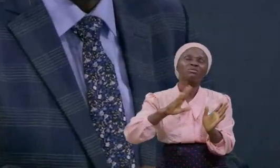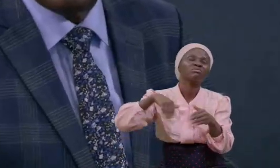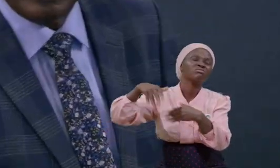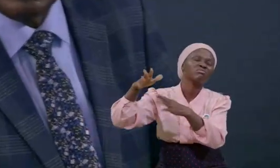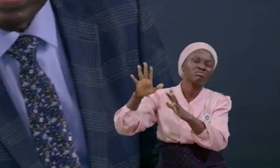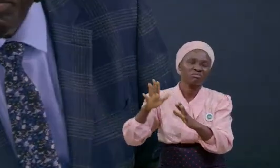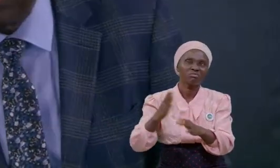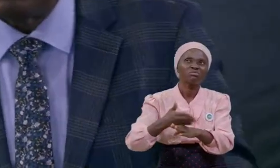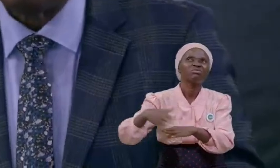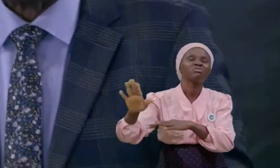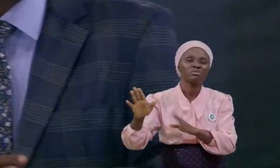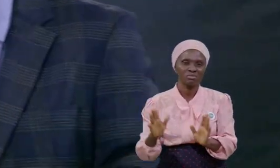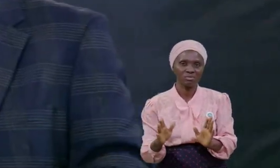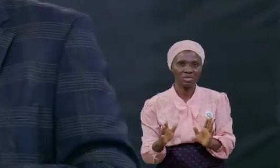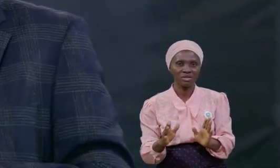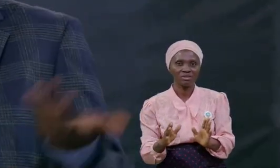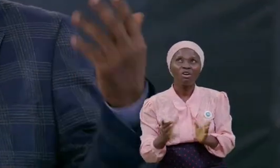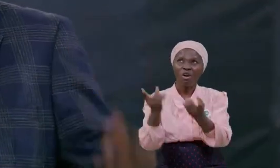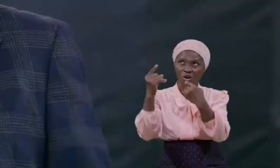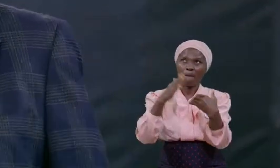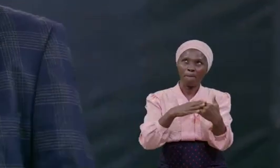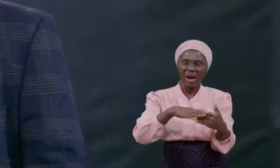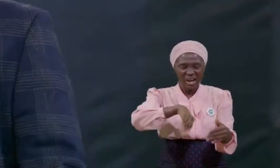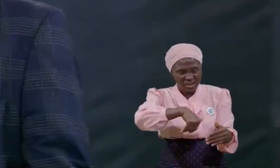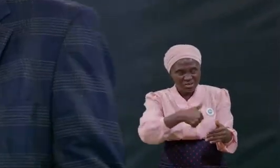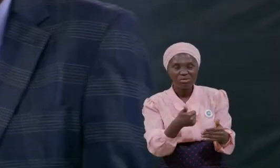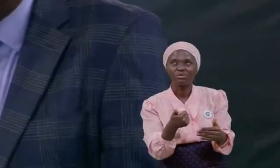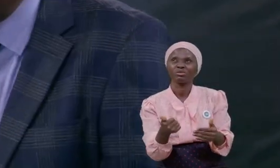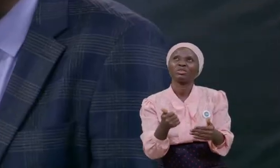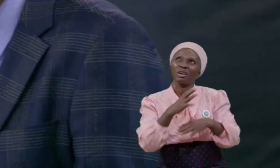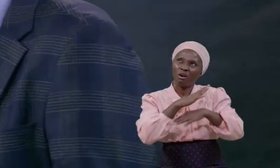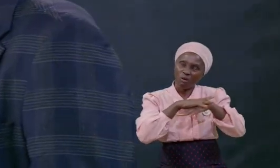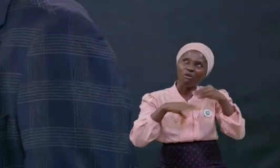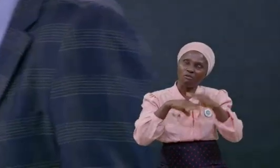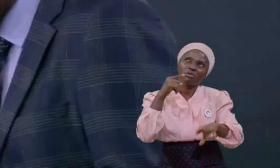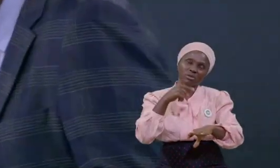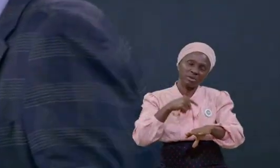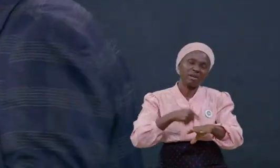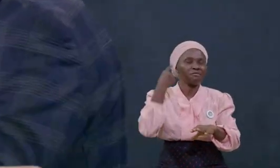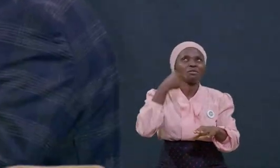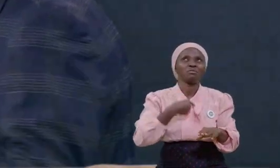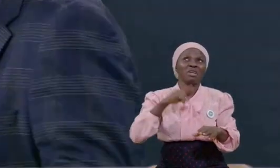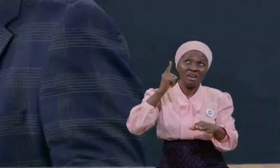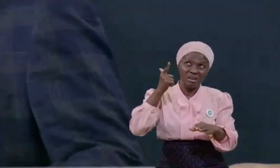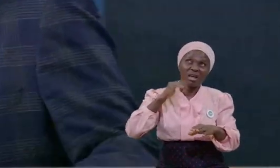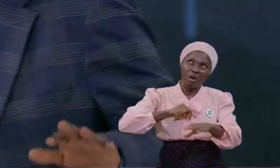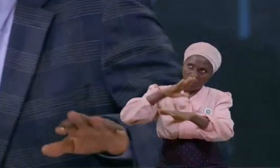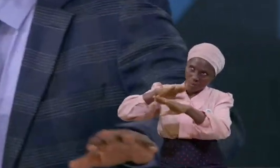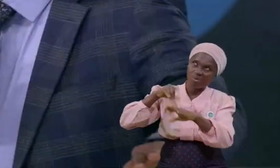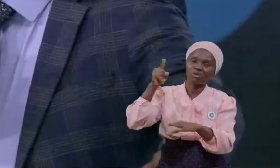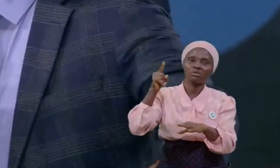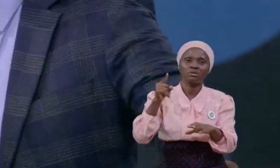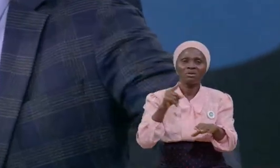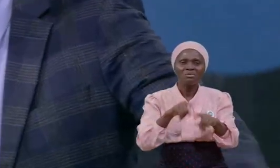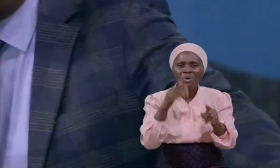l'occasion, je te rappelle. Pourquoi pas maintenant? Parce que, vous savez,